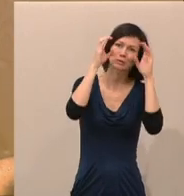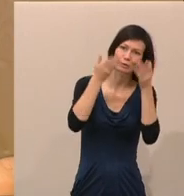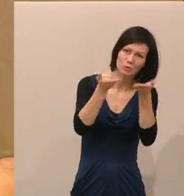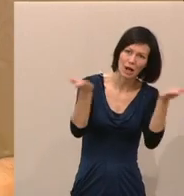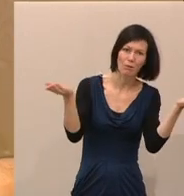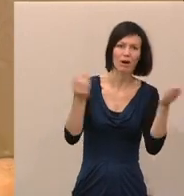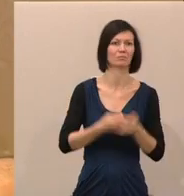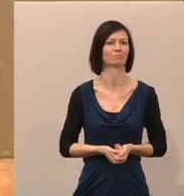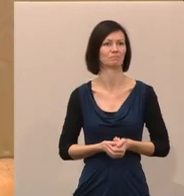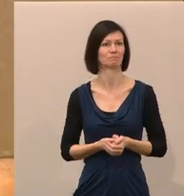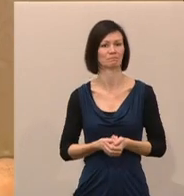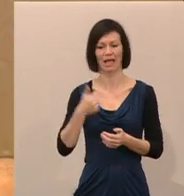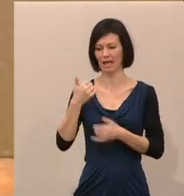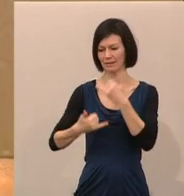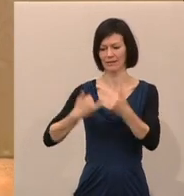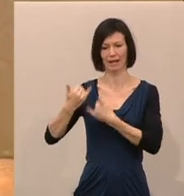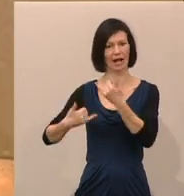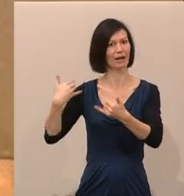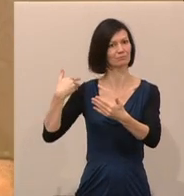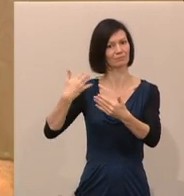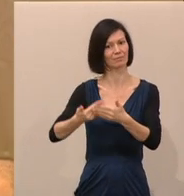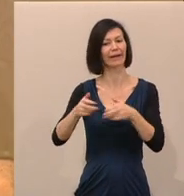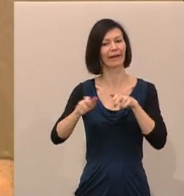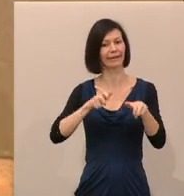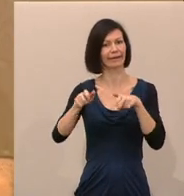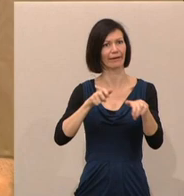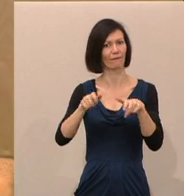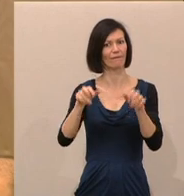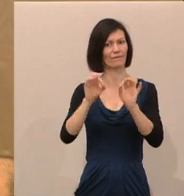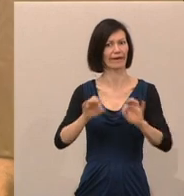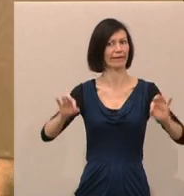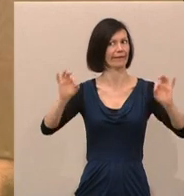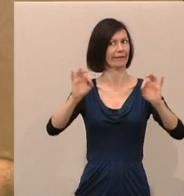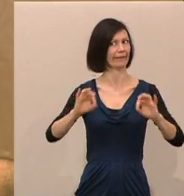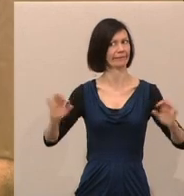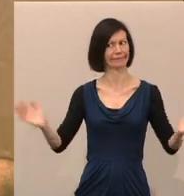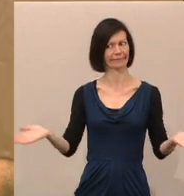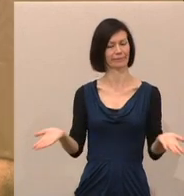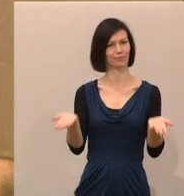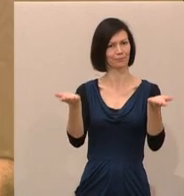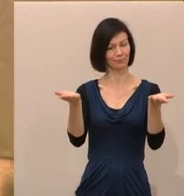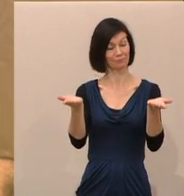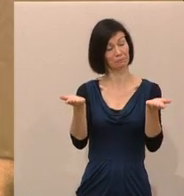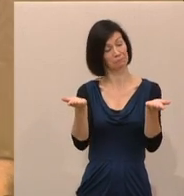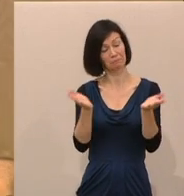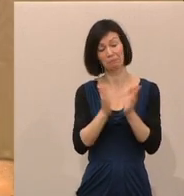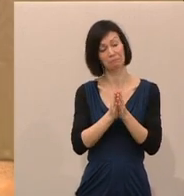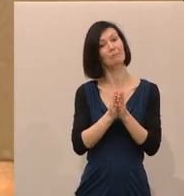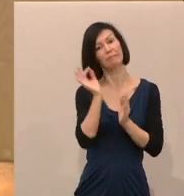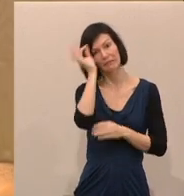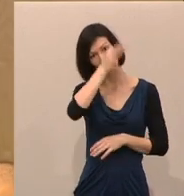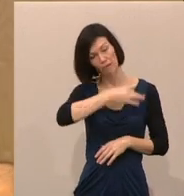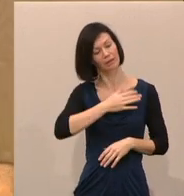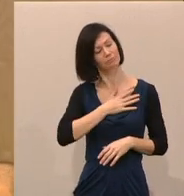feiert ein Jahr im Amt oder lässt sich abfeiern. Und das Tragische und Traurige ist, es feiern nur